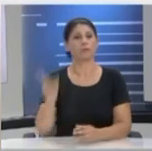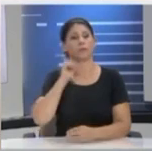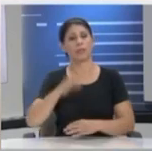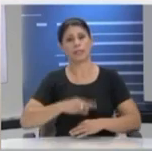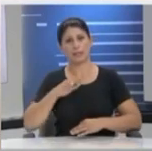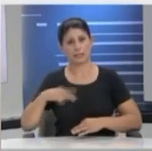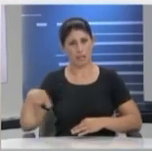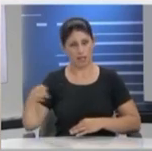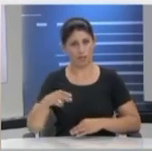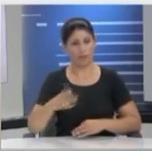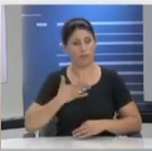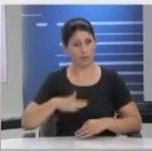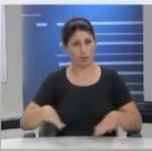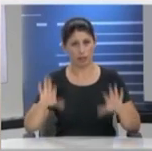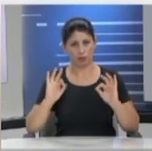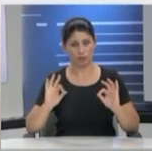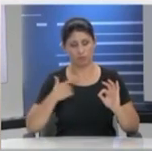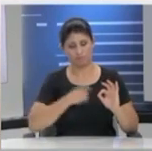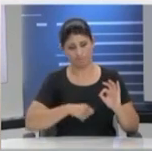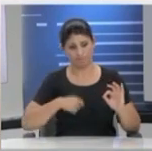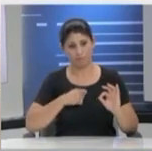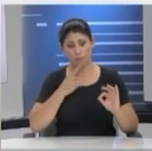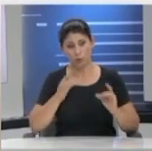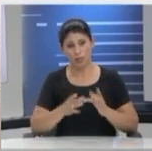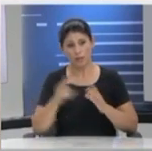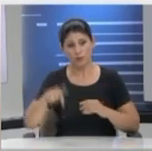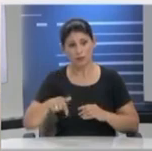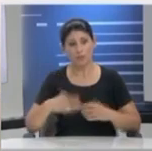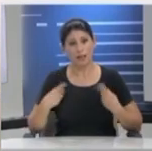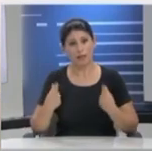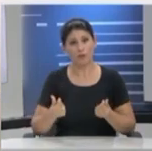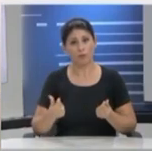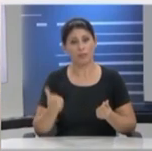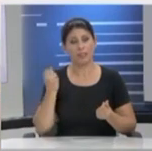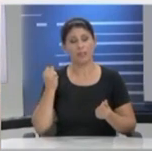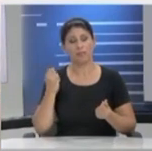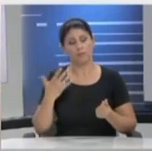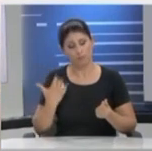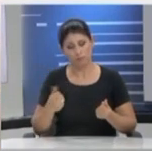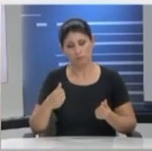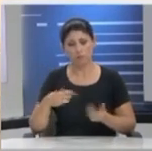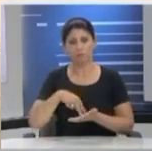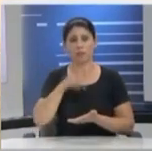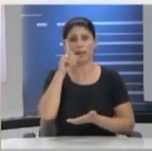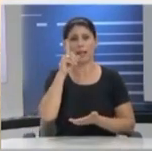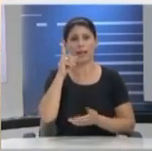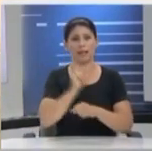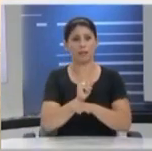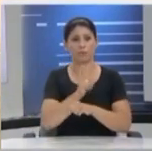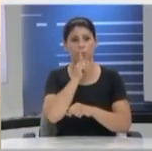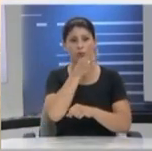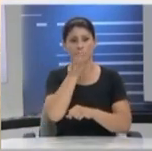Κυρίες και κύριοι συνάδελφοι, θα ήθελα ξεκινώντας να πω ότι στεναχωρέθηκα γιατί τουλάχιστον σήμερα έπρεπε να κρατήσουμε ενός λεπτού σιγή για την Κύπρο